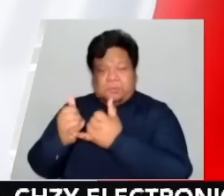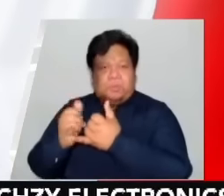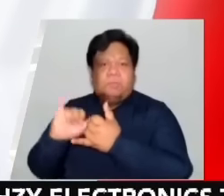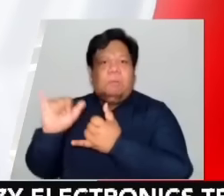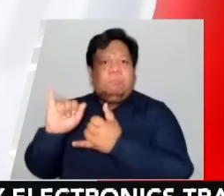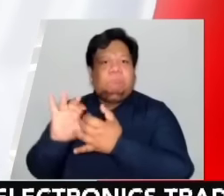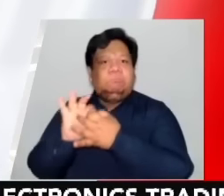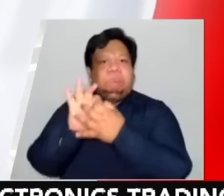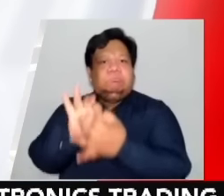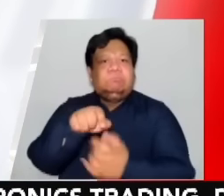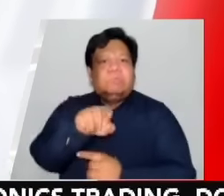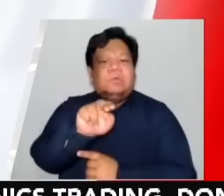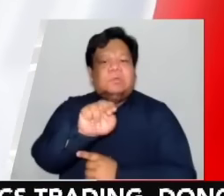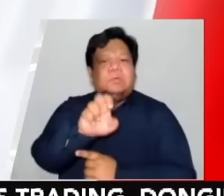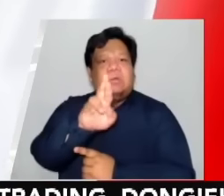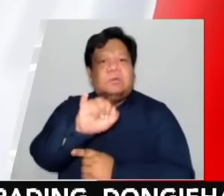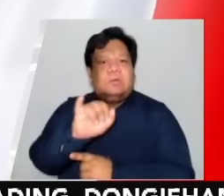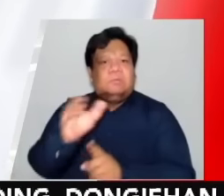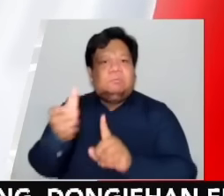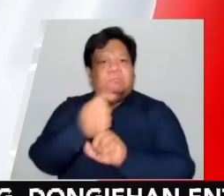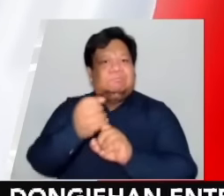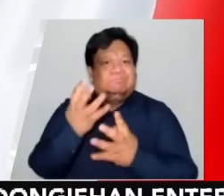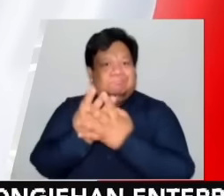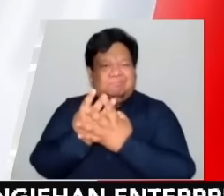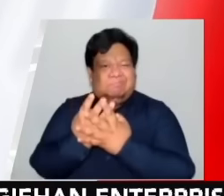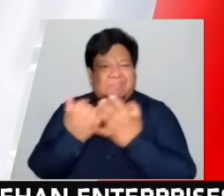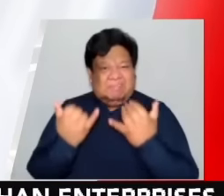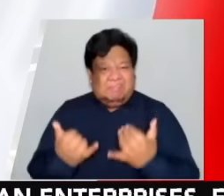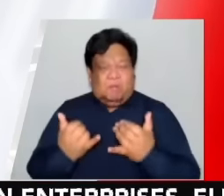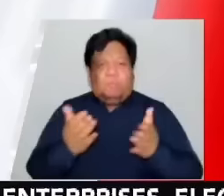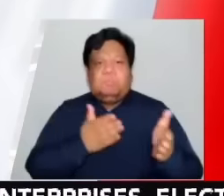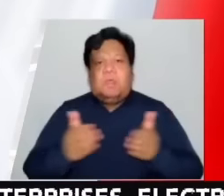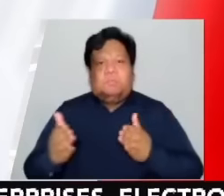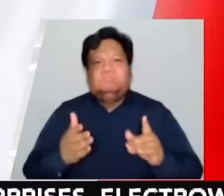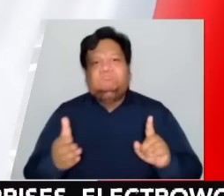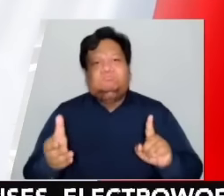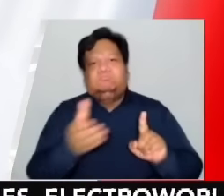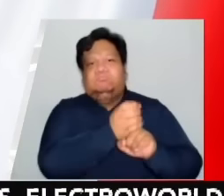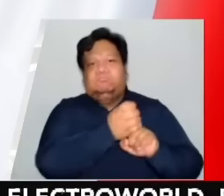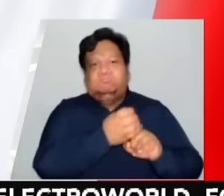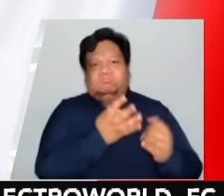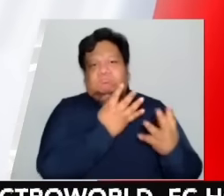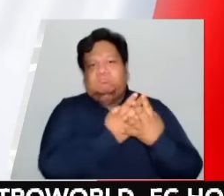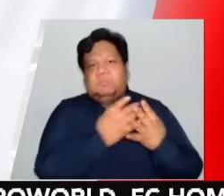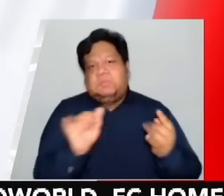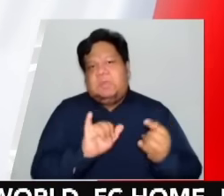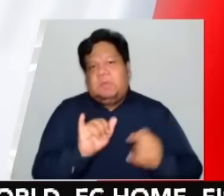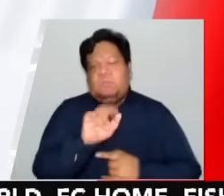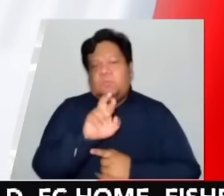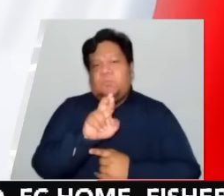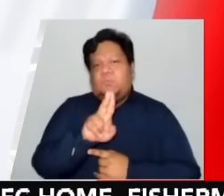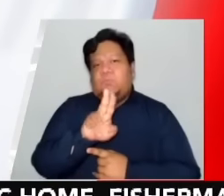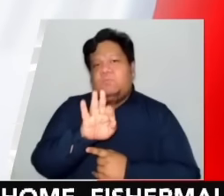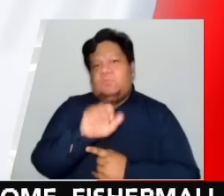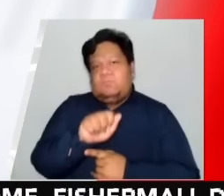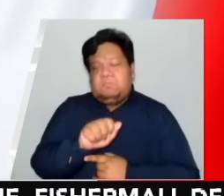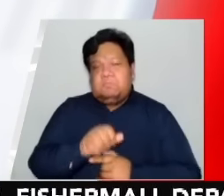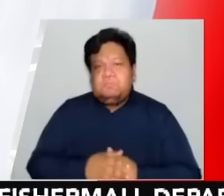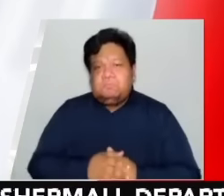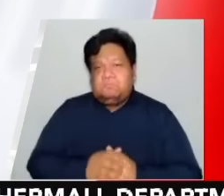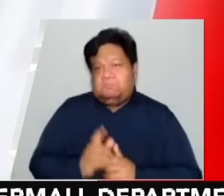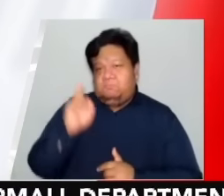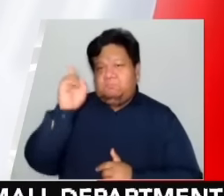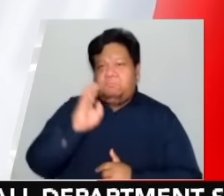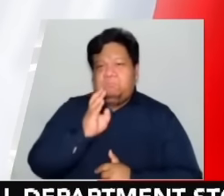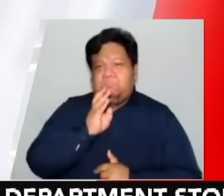facing 14 counts of yung violation ng Section 8 of the Securities Regulation